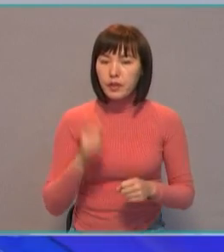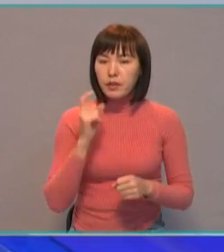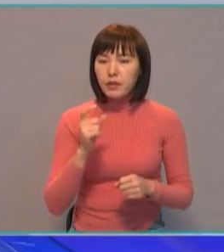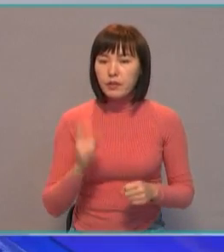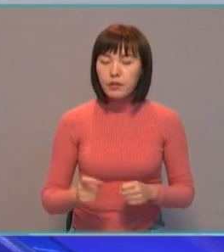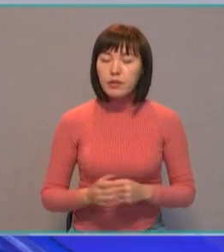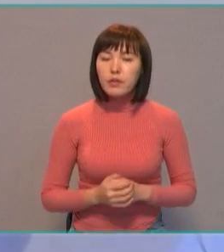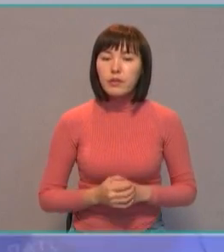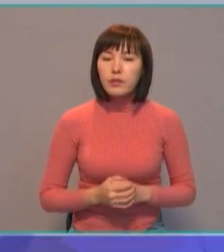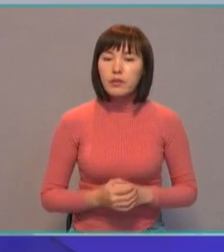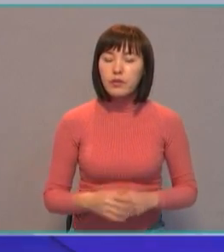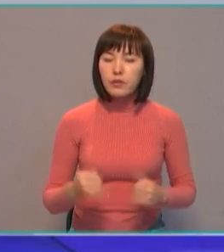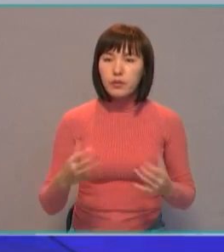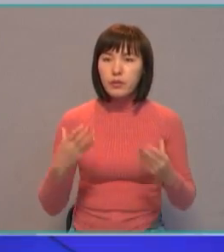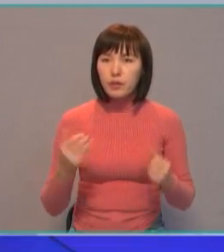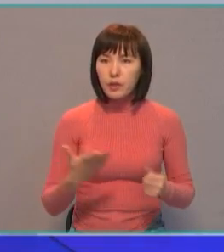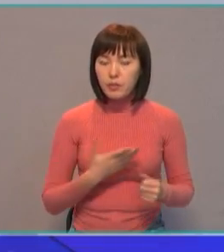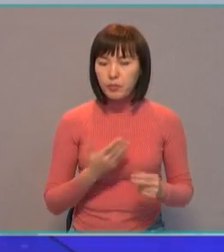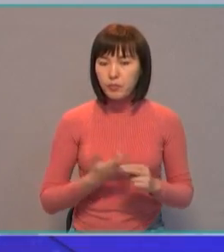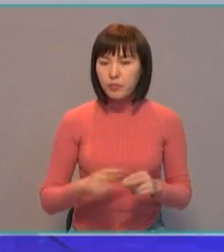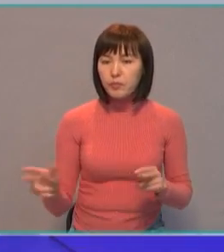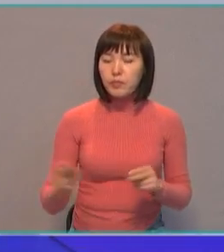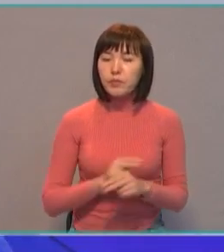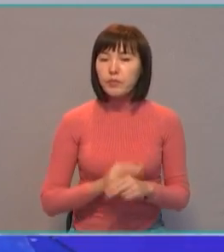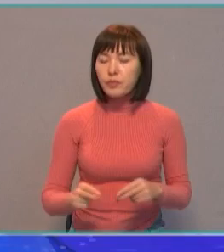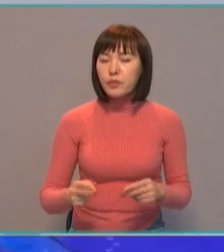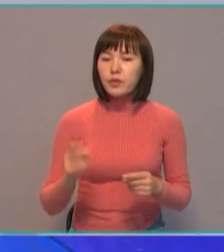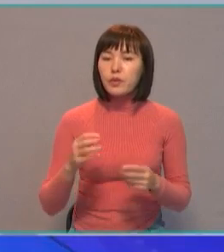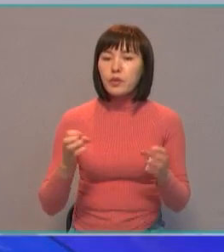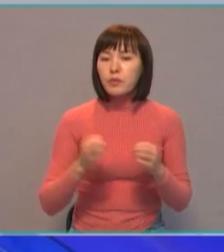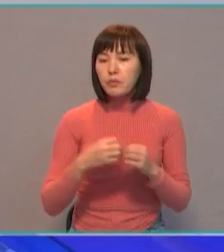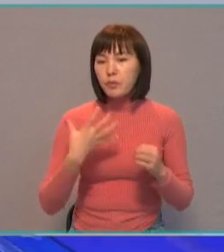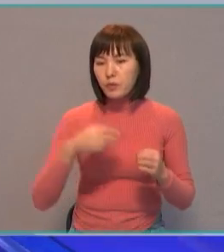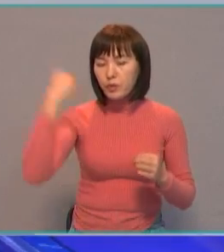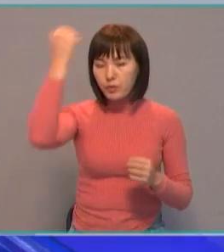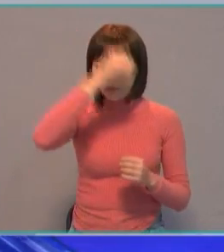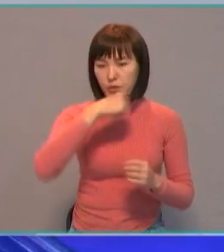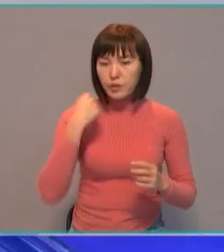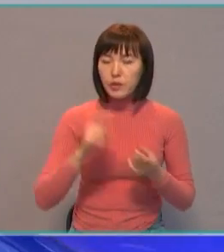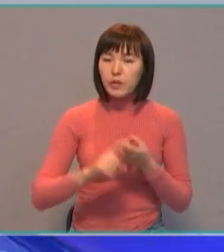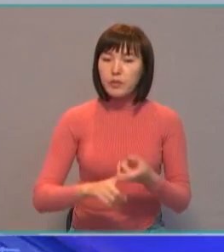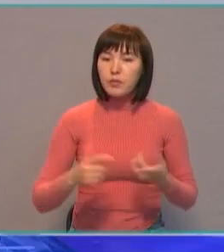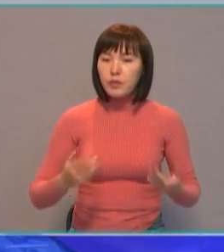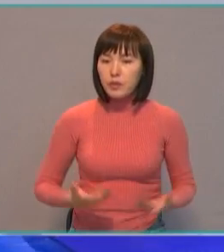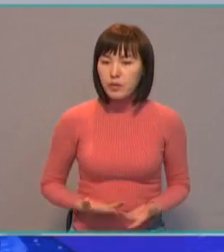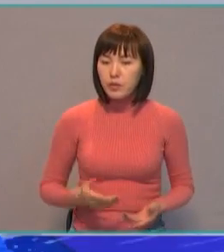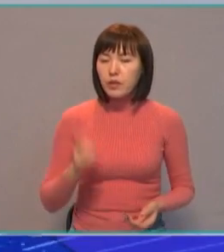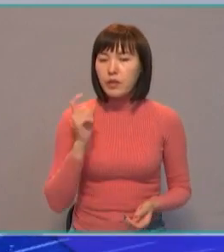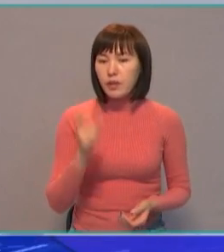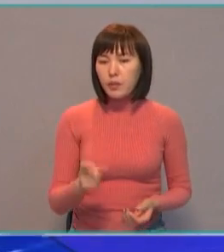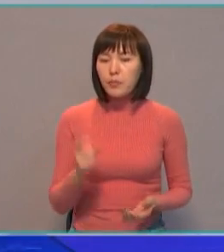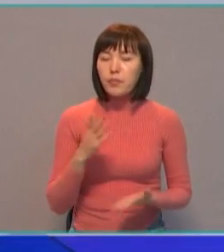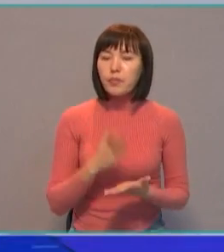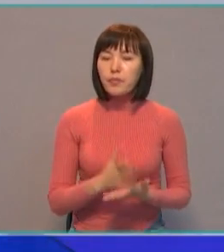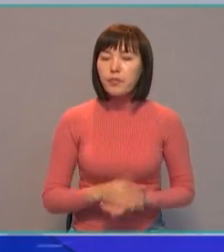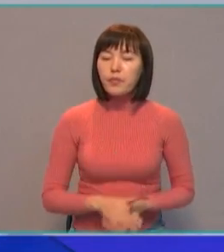науқастар, қазіргі таңда бізде осы ем қабылдаушылардың ішінде 10-15 жыл бойы осы инфекциямен өмір сүріп келе жатқан науқастар